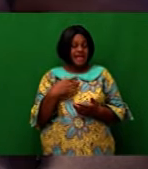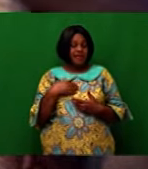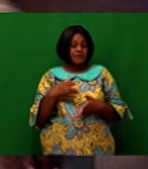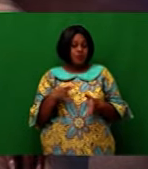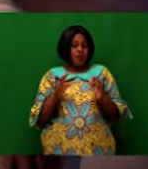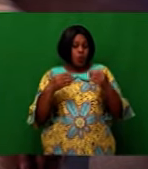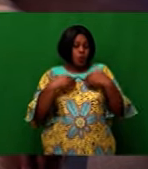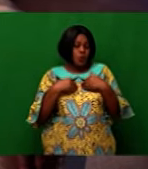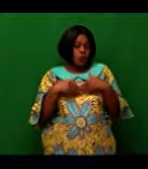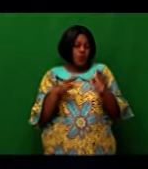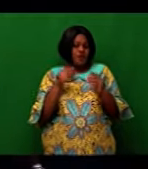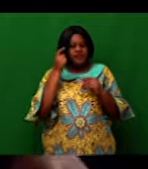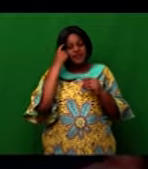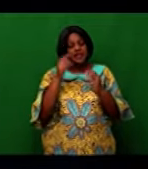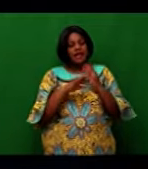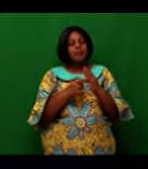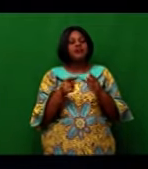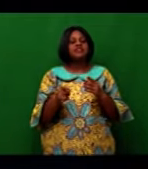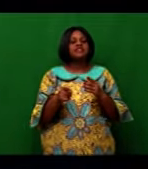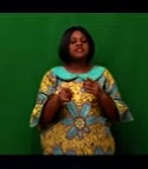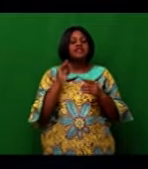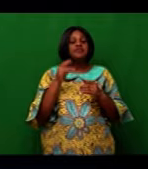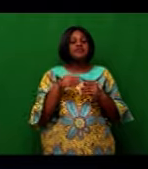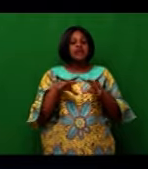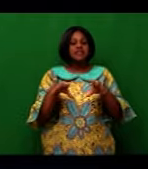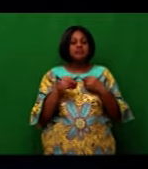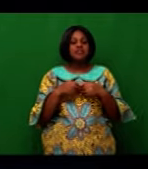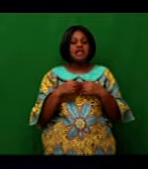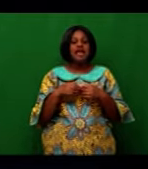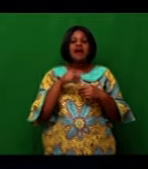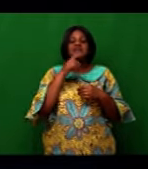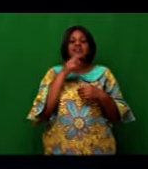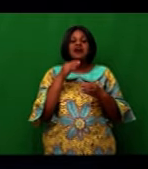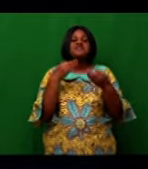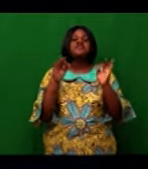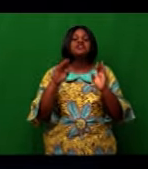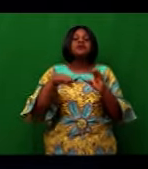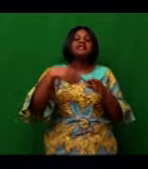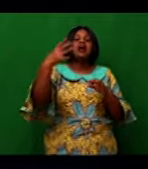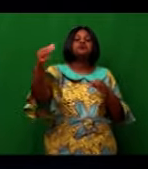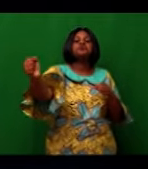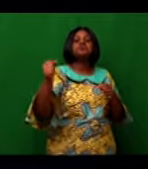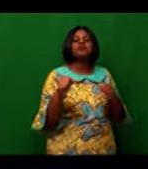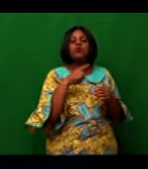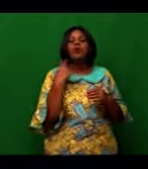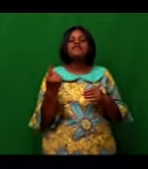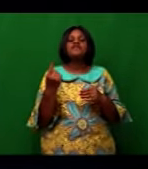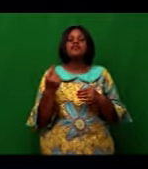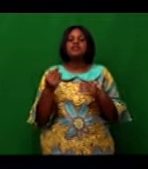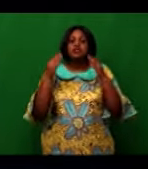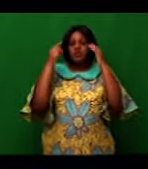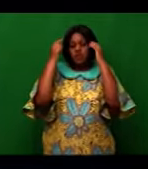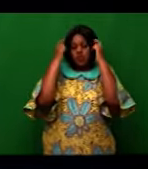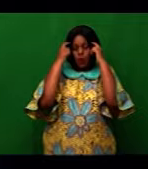kuuya sandadzokera kuchikuva kuna sekuru kana isu tatombobvuma kuti baba makasununguka kubuda kunze kana kuti kuunza mumwe mumba